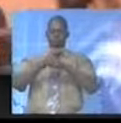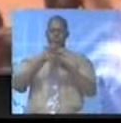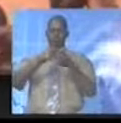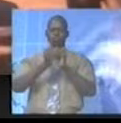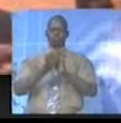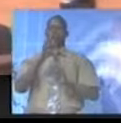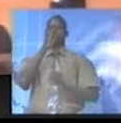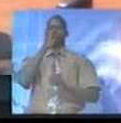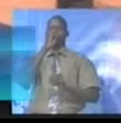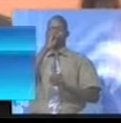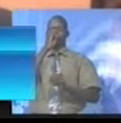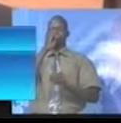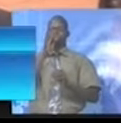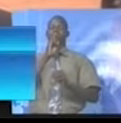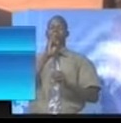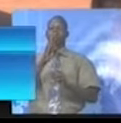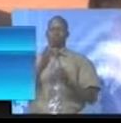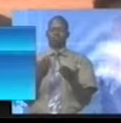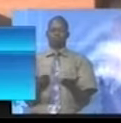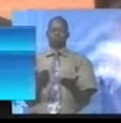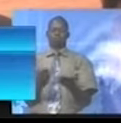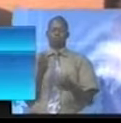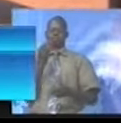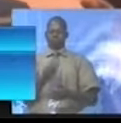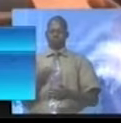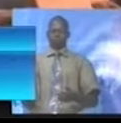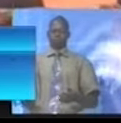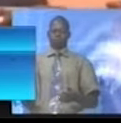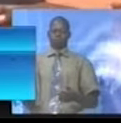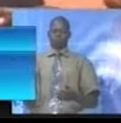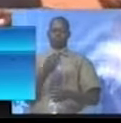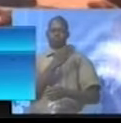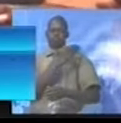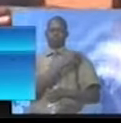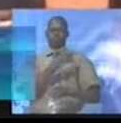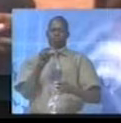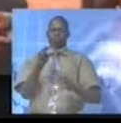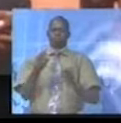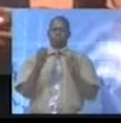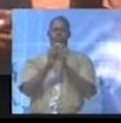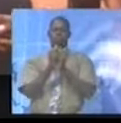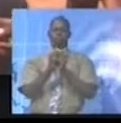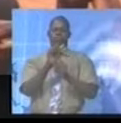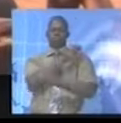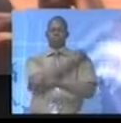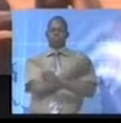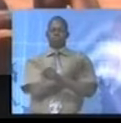qui se pose, ça c'est presque matériel. Et que incessamment, avec l'appui des autorités,